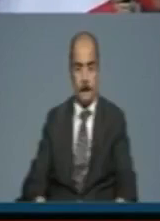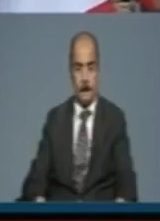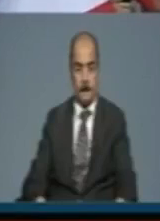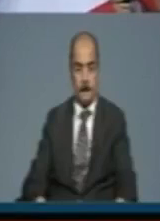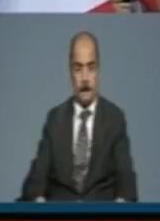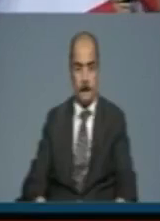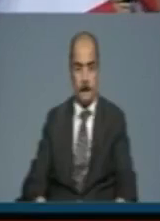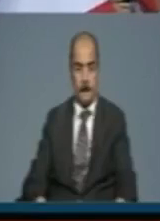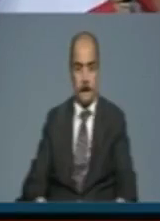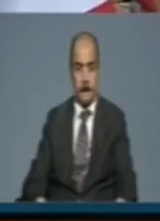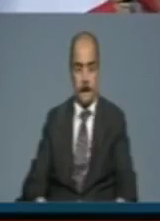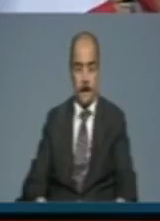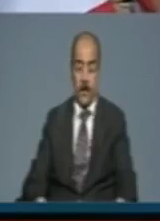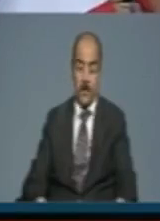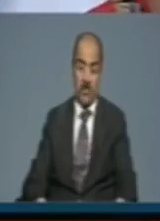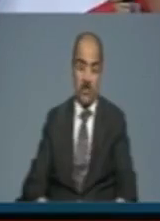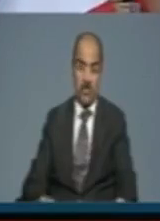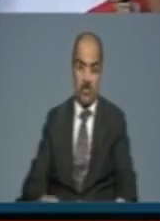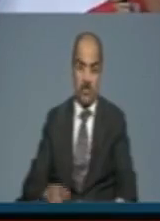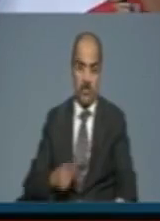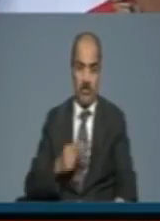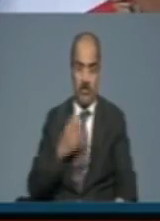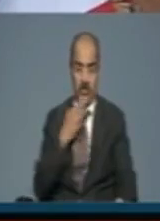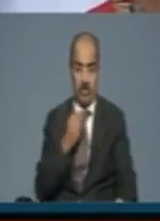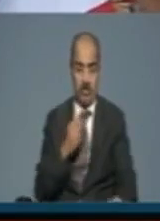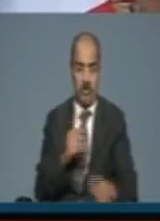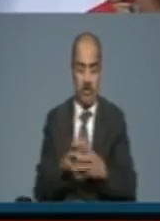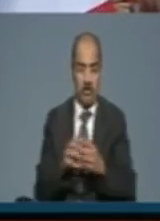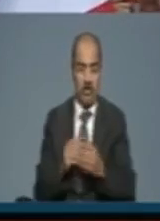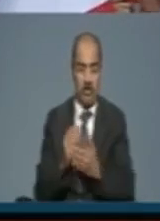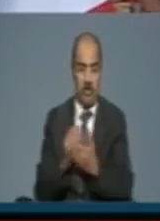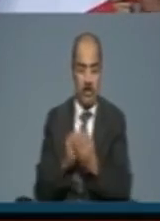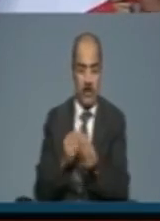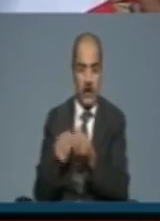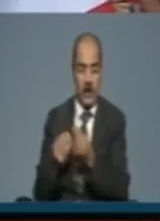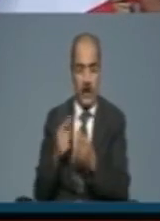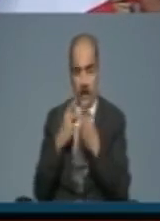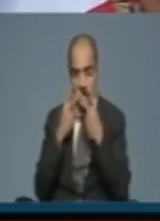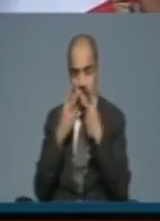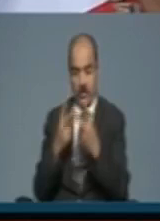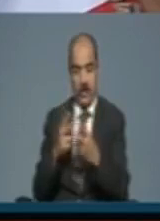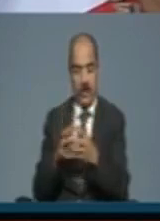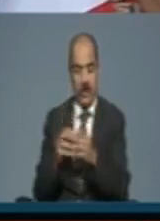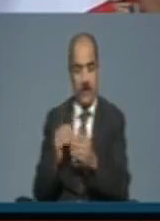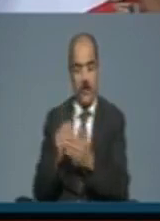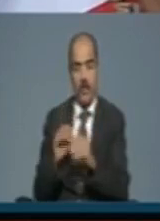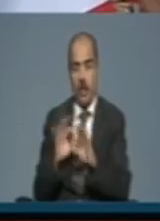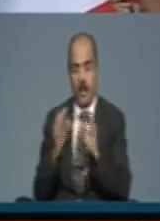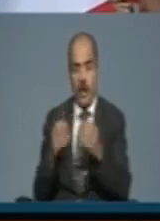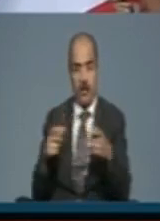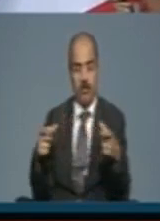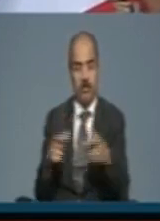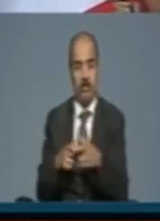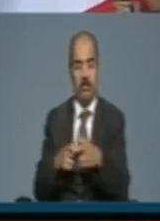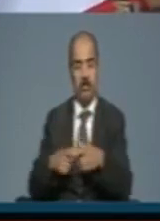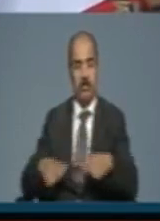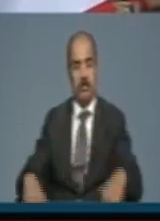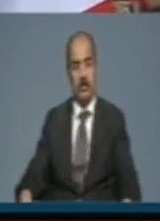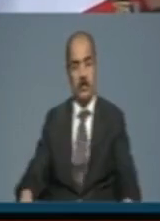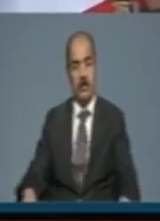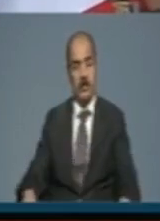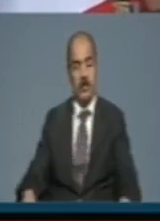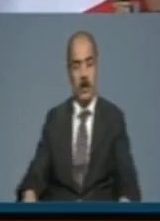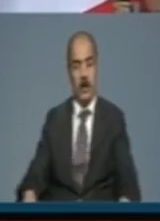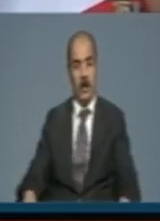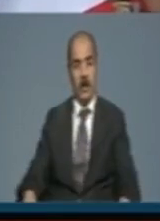fatto. أن هذا العمل الجميل لديفيرسي التي تم عملها من هذا المؤتمر في هذا النقطة.